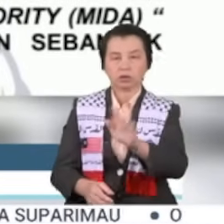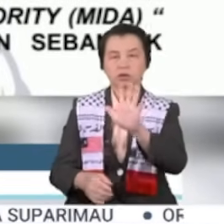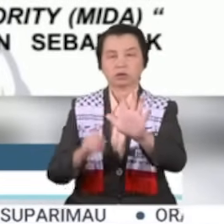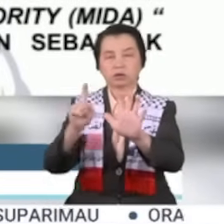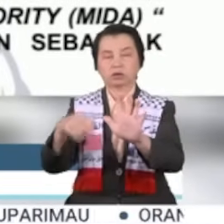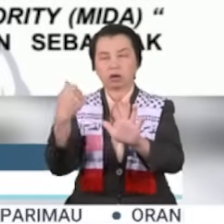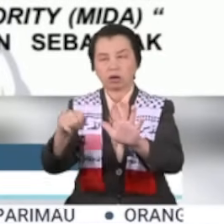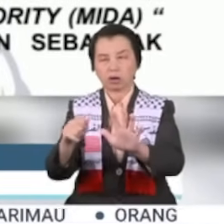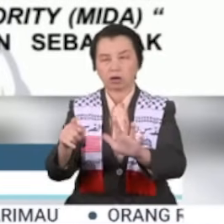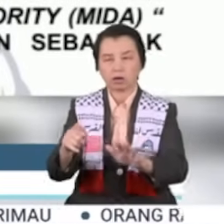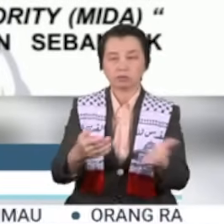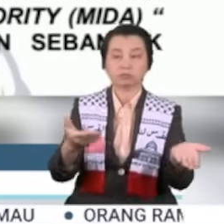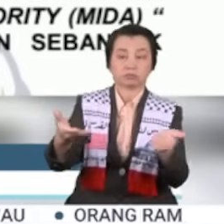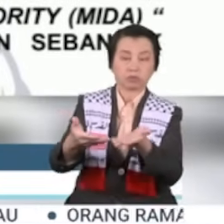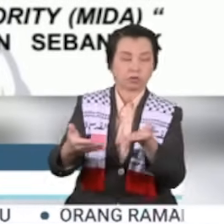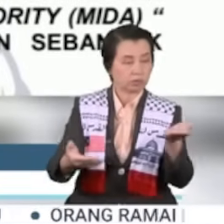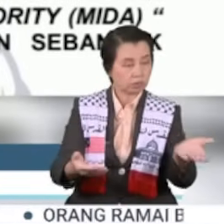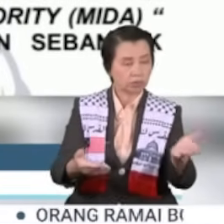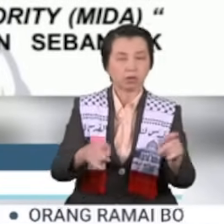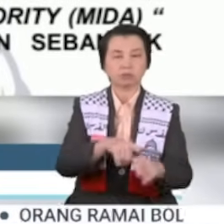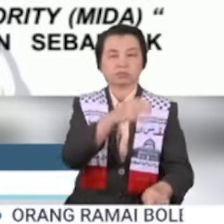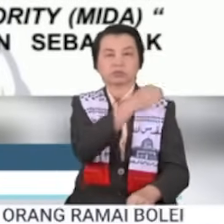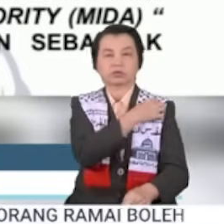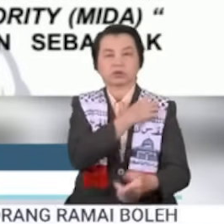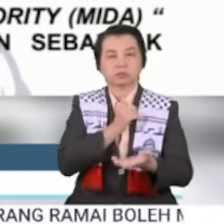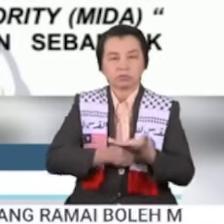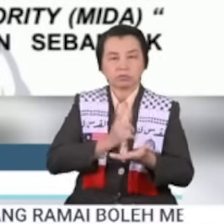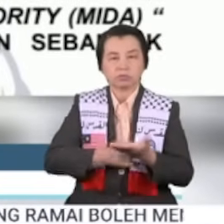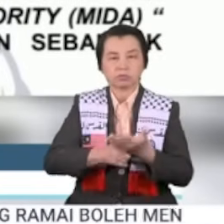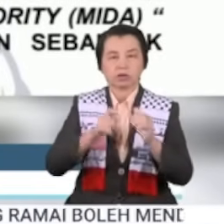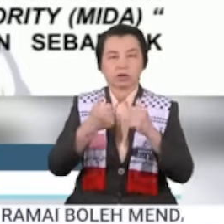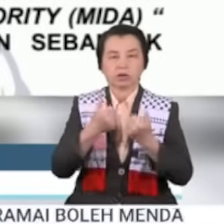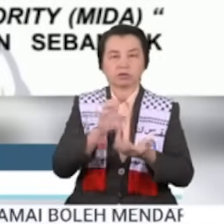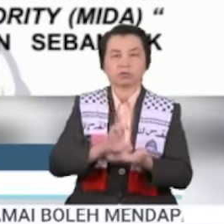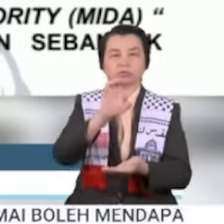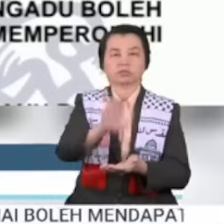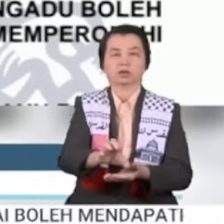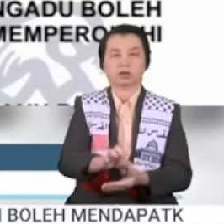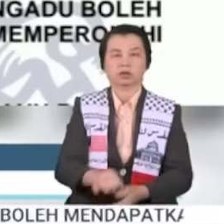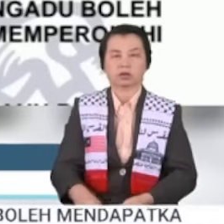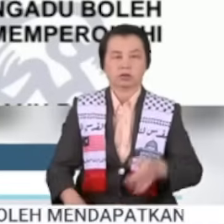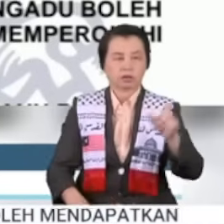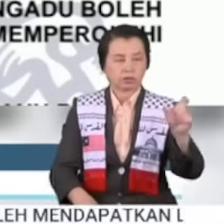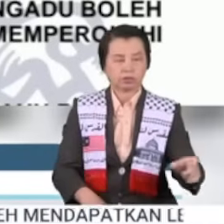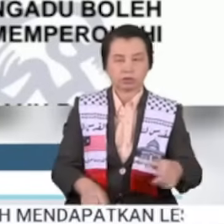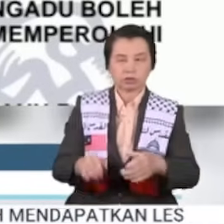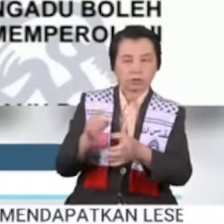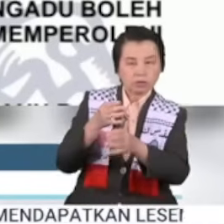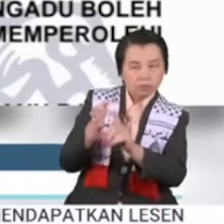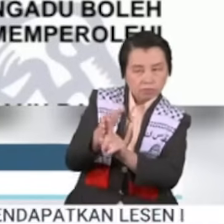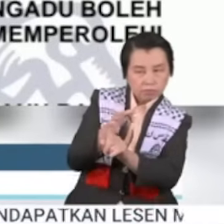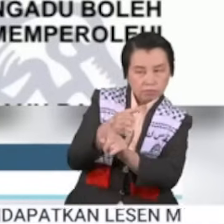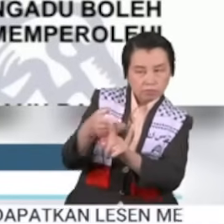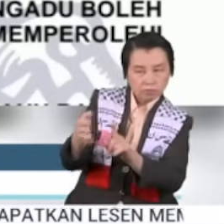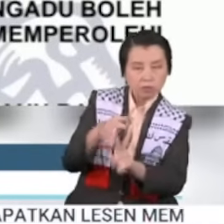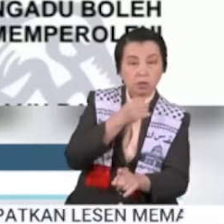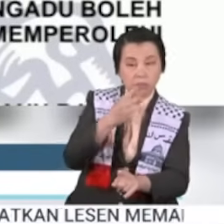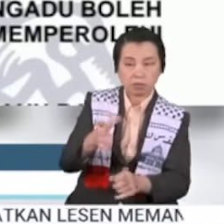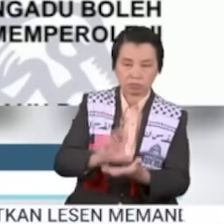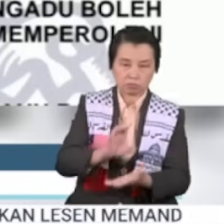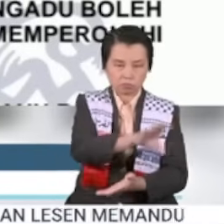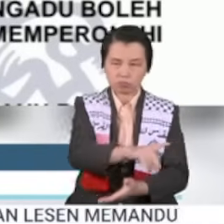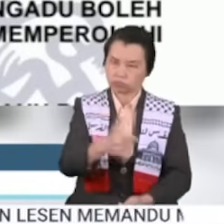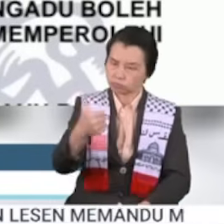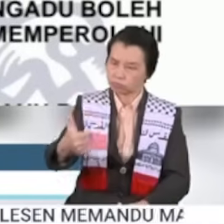lepas yang memperkenalkan dirinya sebagai pegawai perunding agensi pelaburan suspek juga telah menarik minat mangsa dengan memberitahu pelaburan